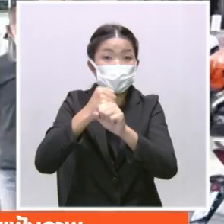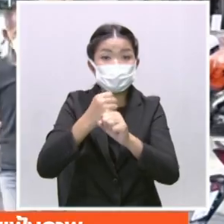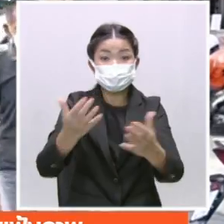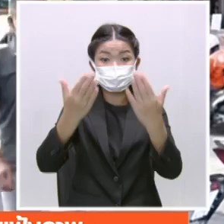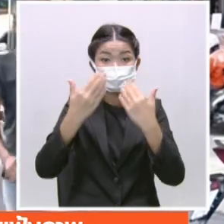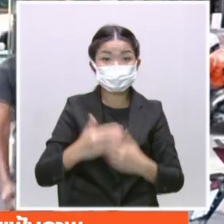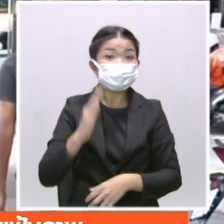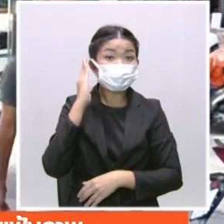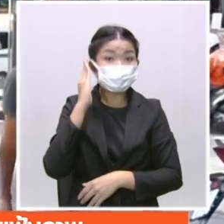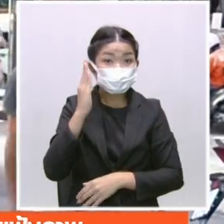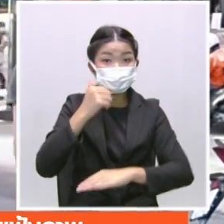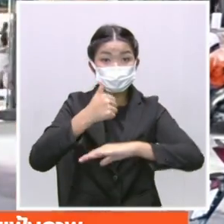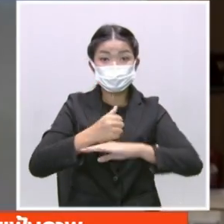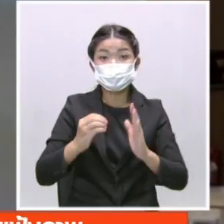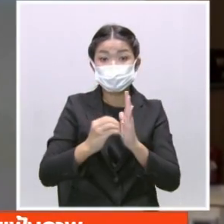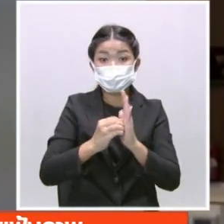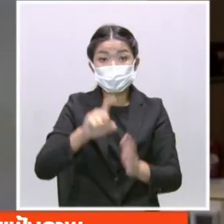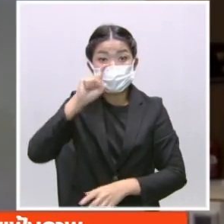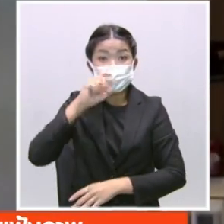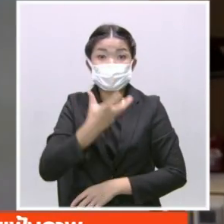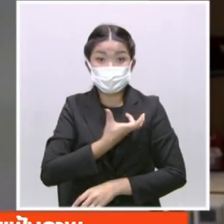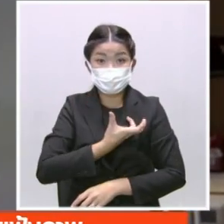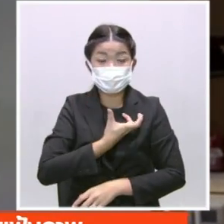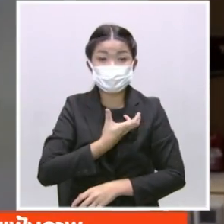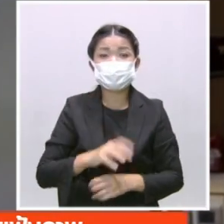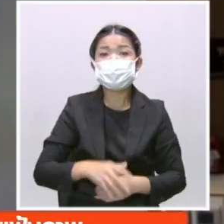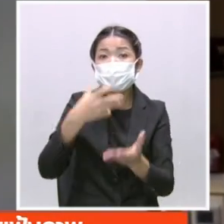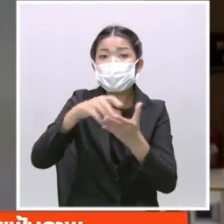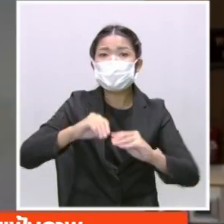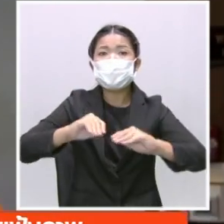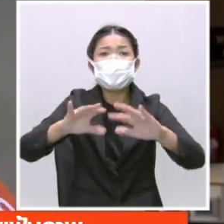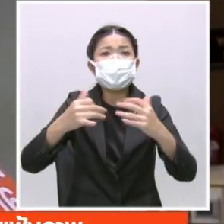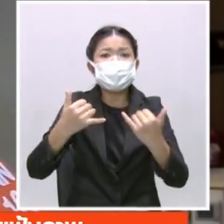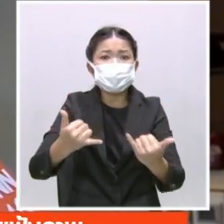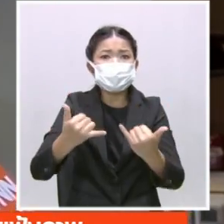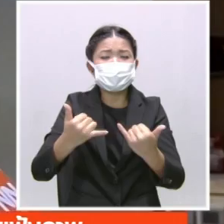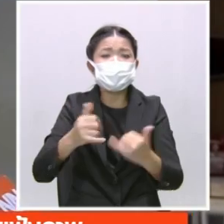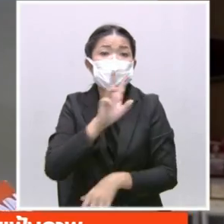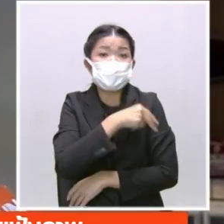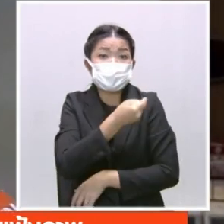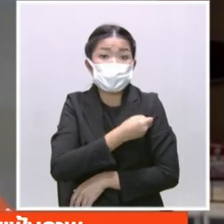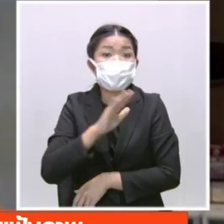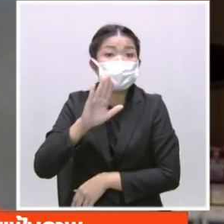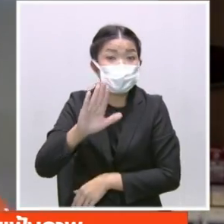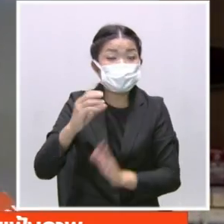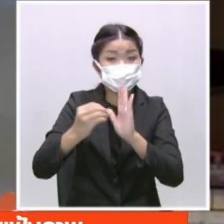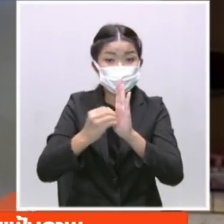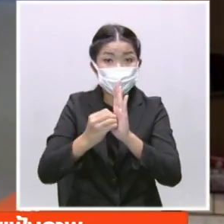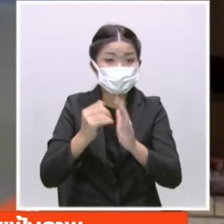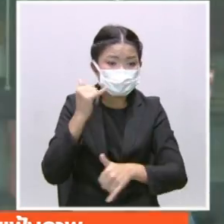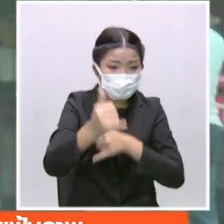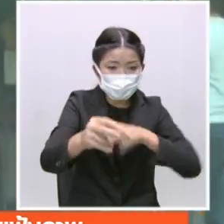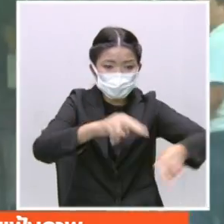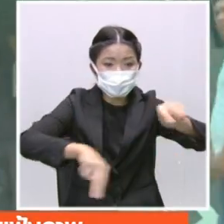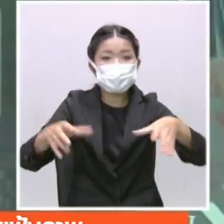ขณะที่นายชัชชาติ ศิริพันธ์ผู้ว่าราชการกรุงเทพมหานครกล่าวว่าขณะนี้สำนักการแพทย์สำนักอนามัยได้เข้าไปดู